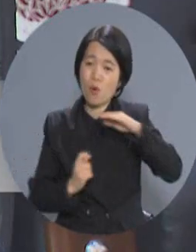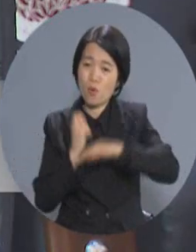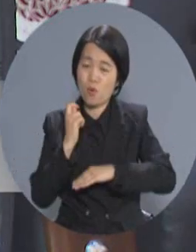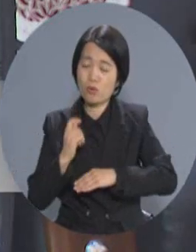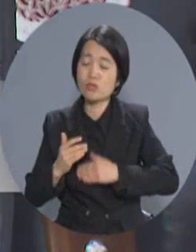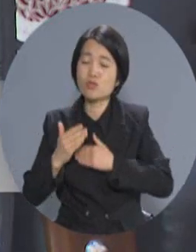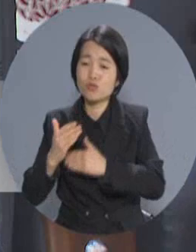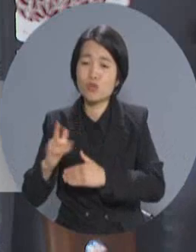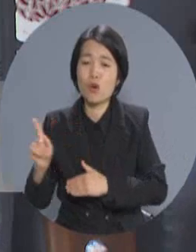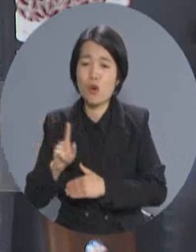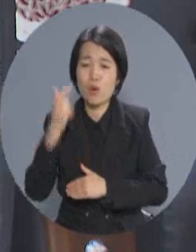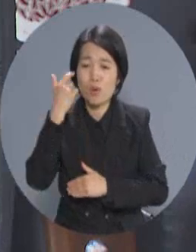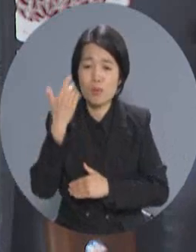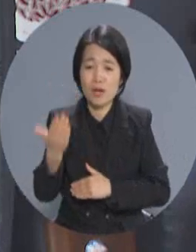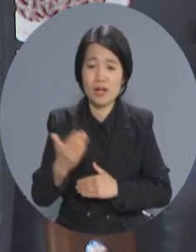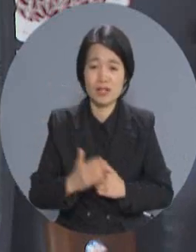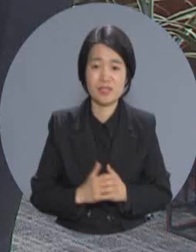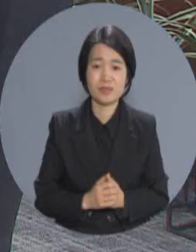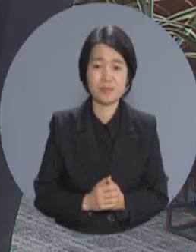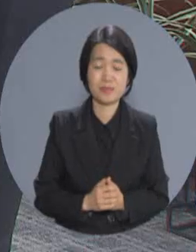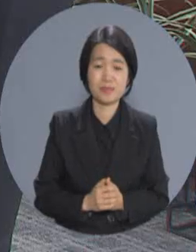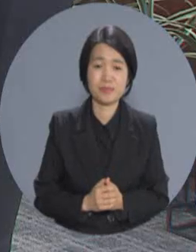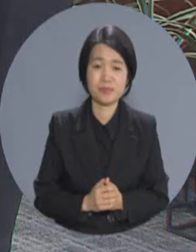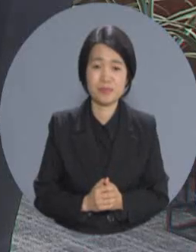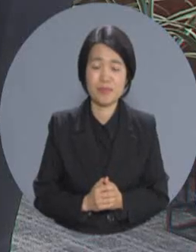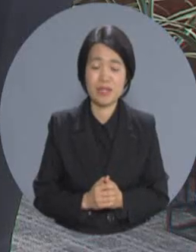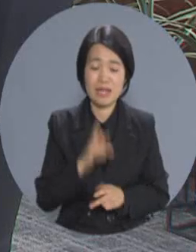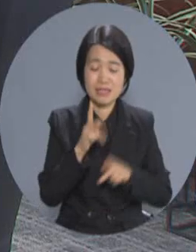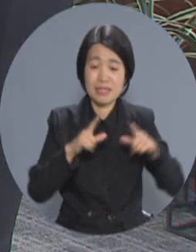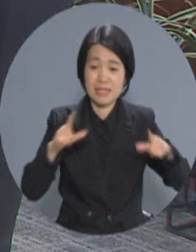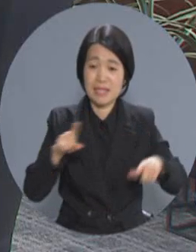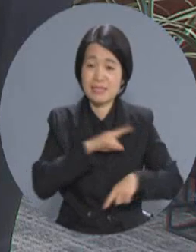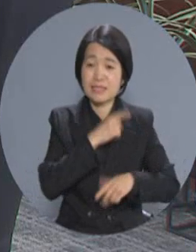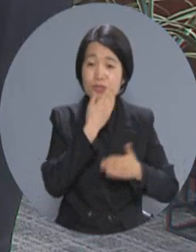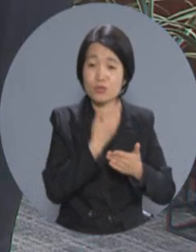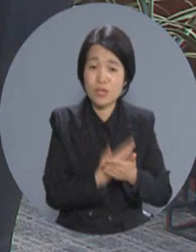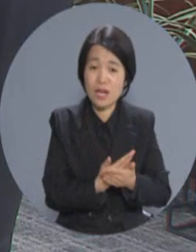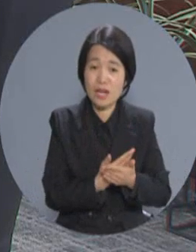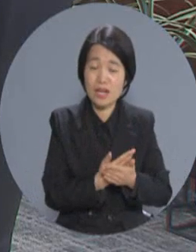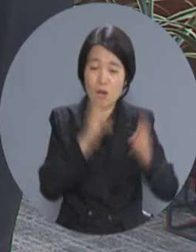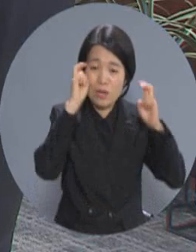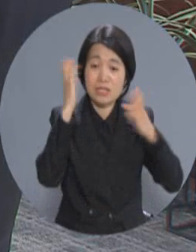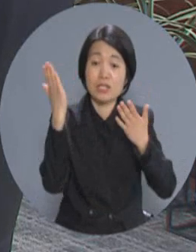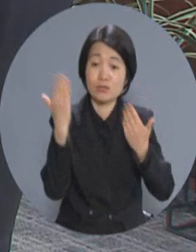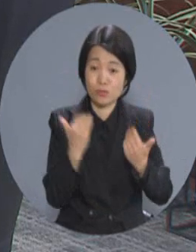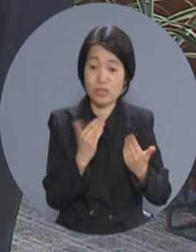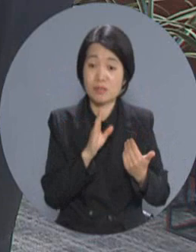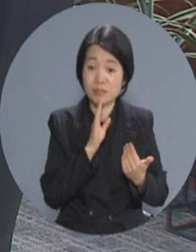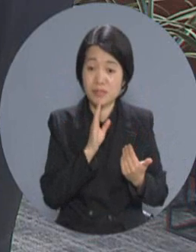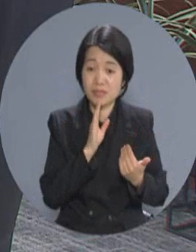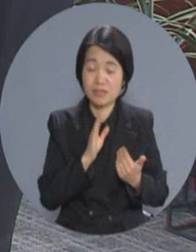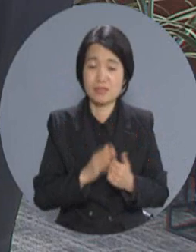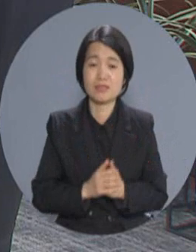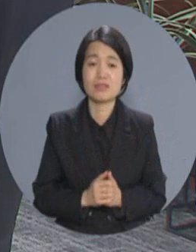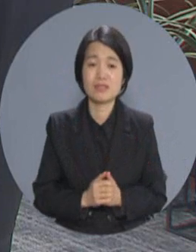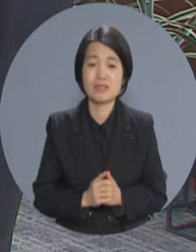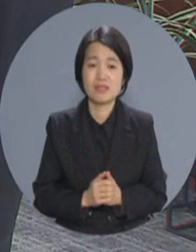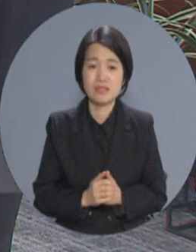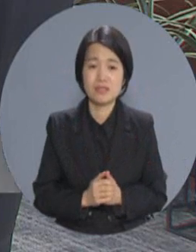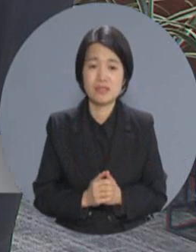고흥군에 추진하는 사업은 어떤 것들이 있겠습니까 산단의 가장 중요한 것은 기업 유치라고 볼 수가 있겠습니다 그래서